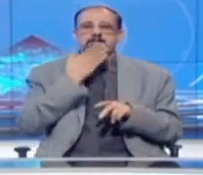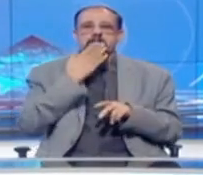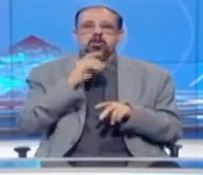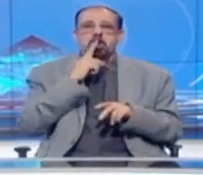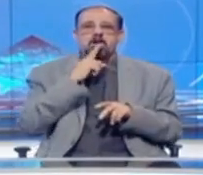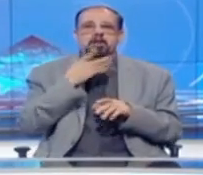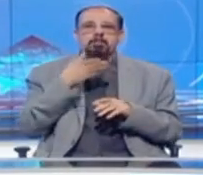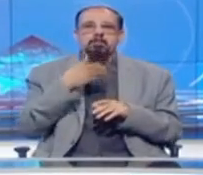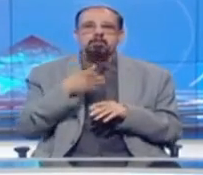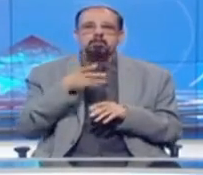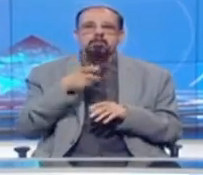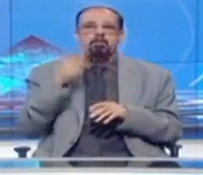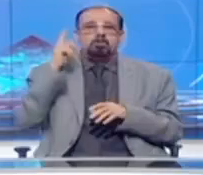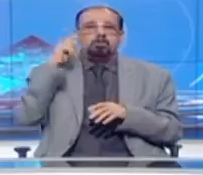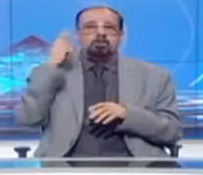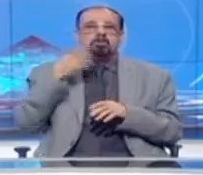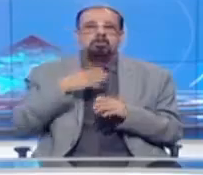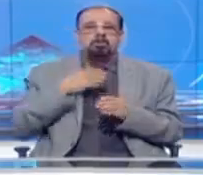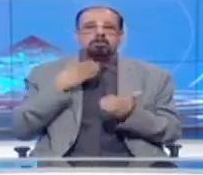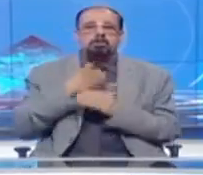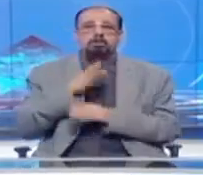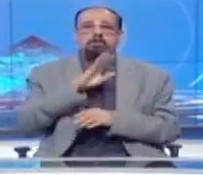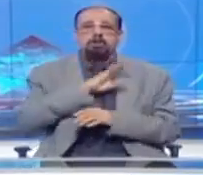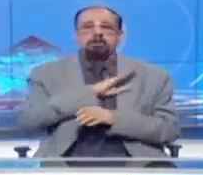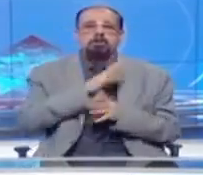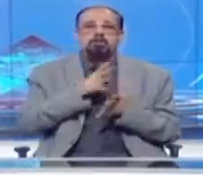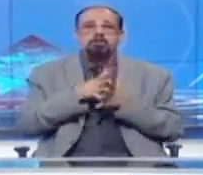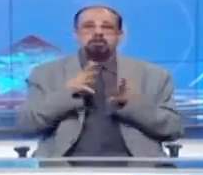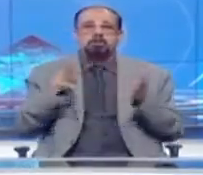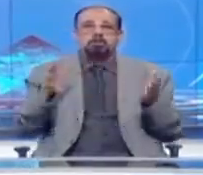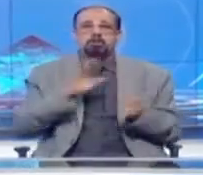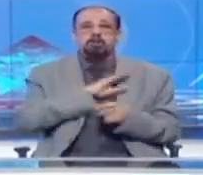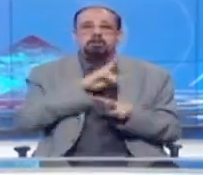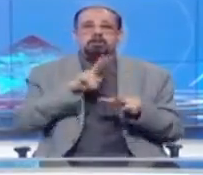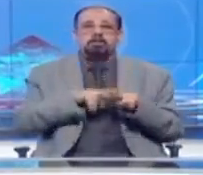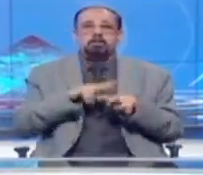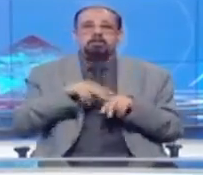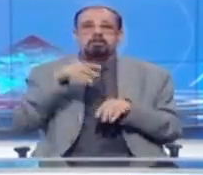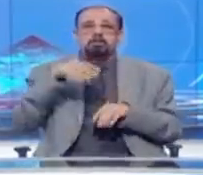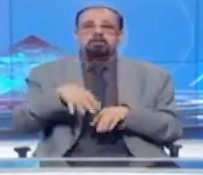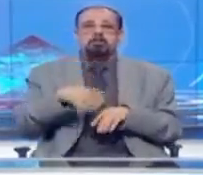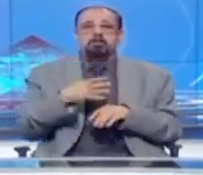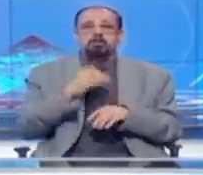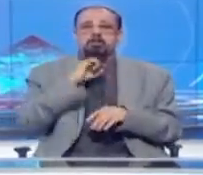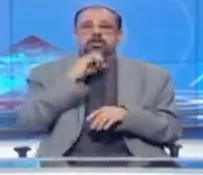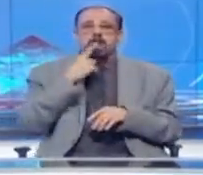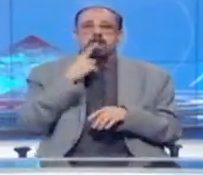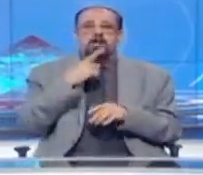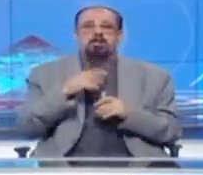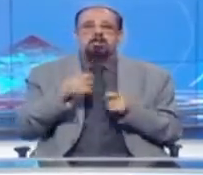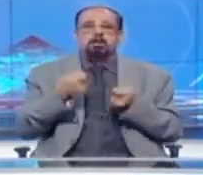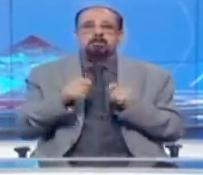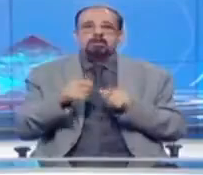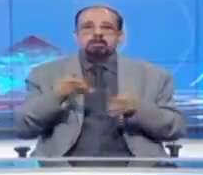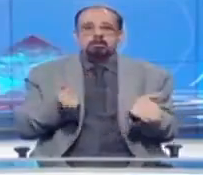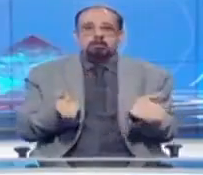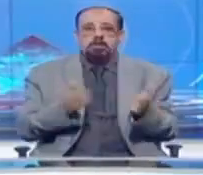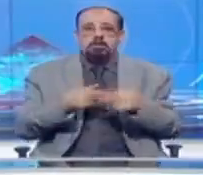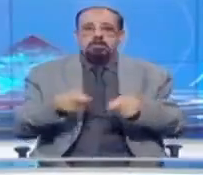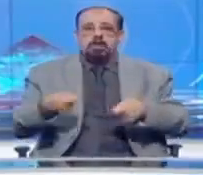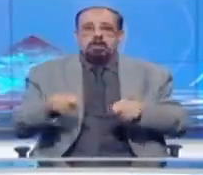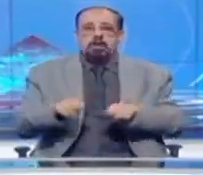الضفة الغربية، أذ وقد اقتحمت قوات كبيرة من جيش الاحتلال منطقة جنوب شرق طول كرم وأغلقت